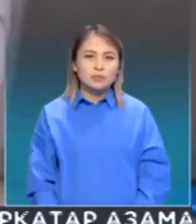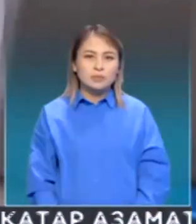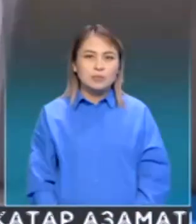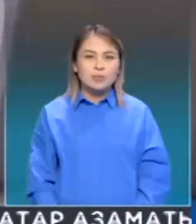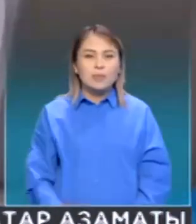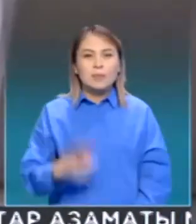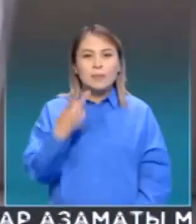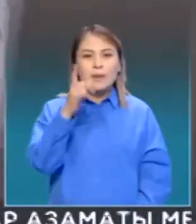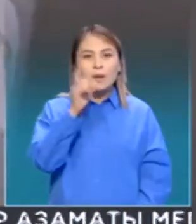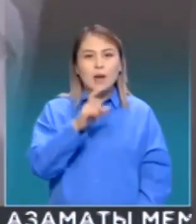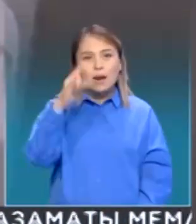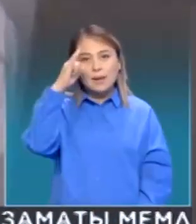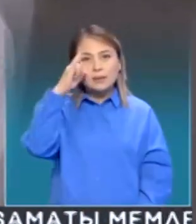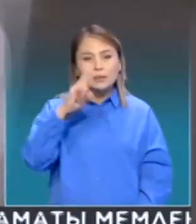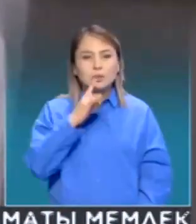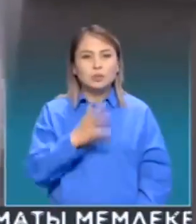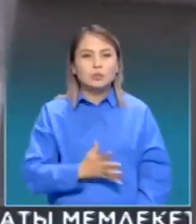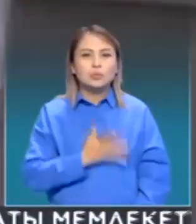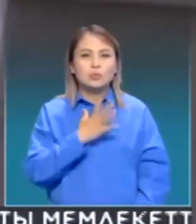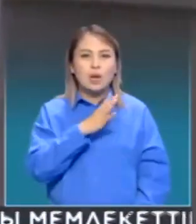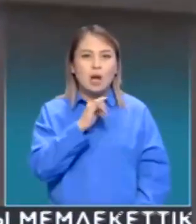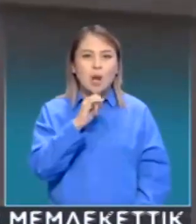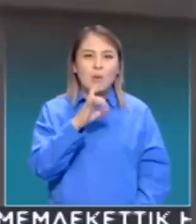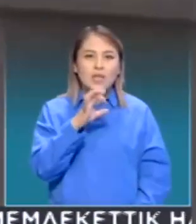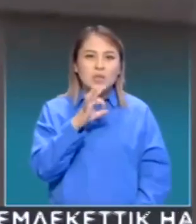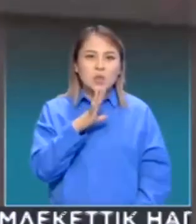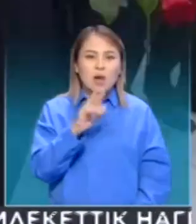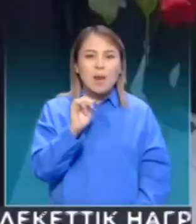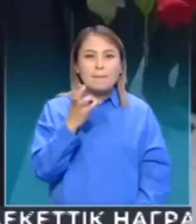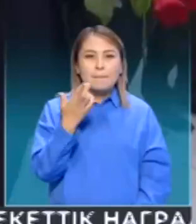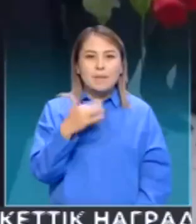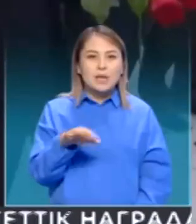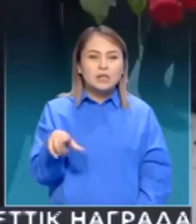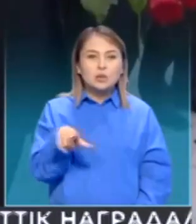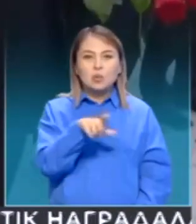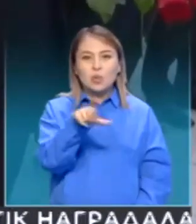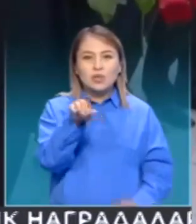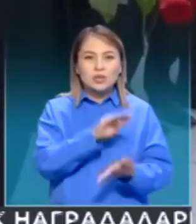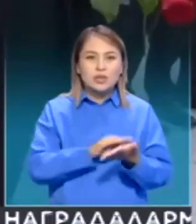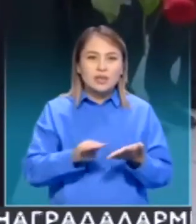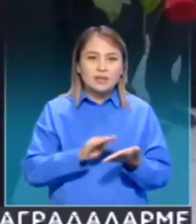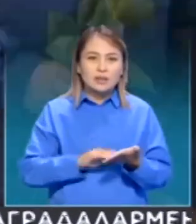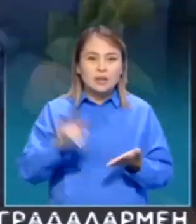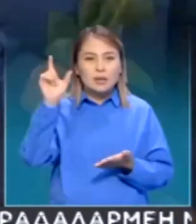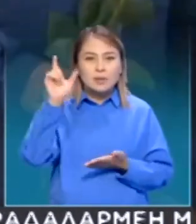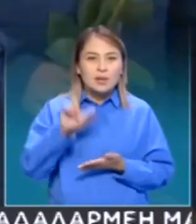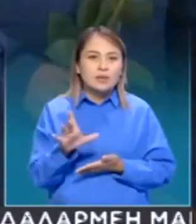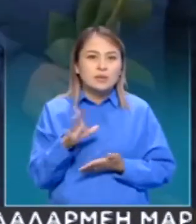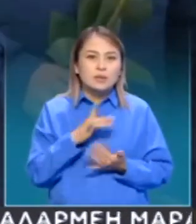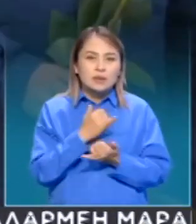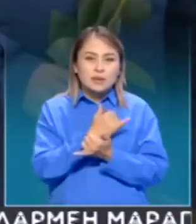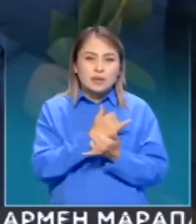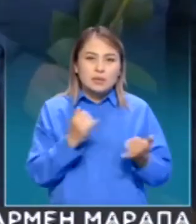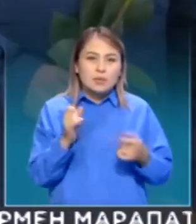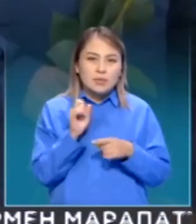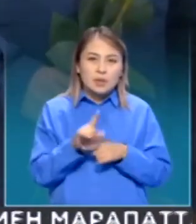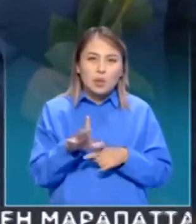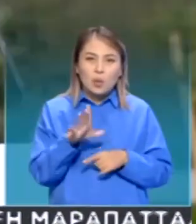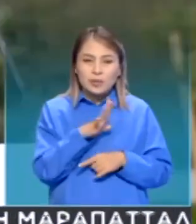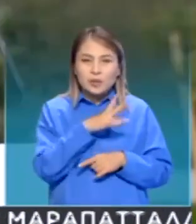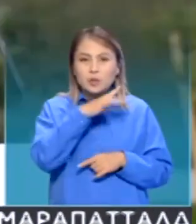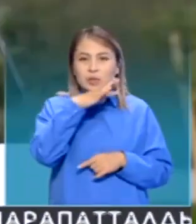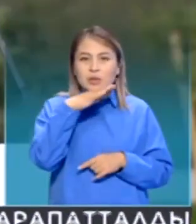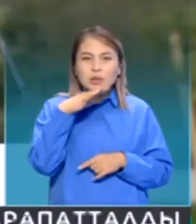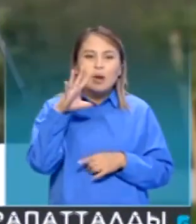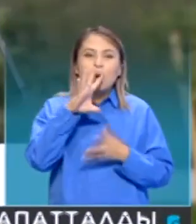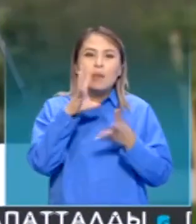Қос тұлғада қазақ руханиятының алыбы Әуезов атақты Абай жол эпопеясын жазу барысында шәкірті Қайымға арнайы тапсырма беріп,